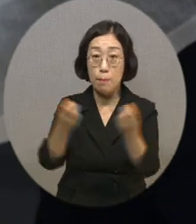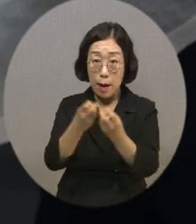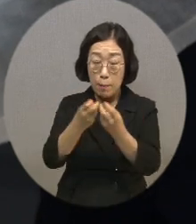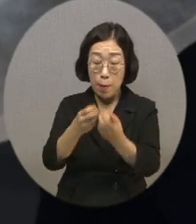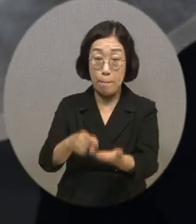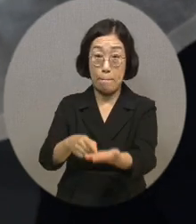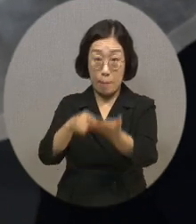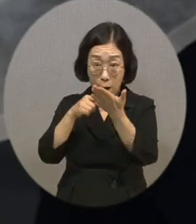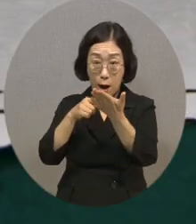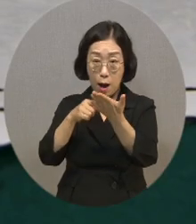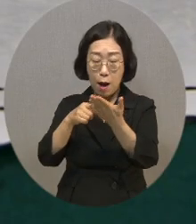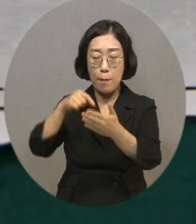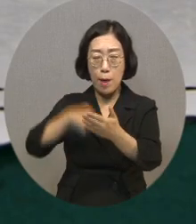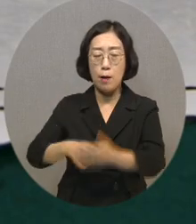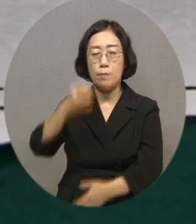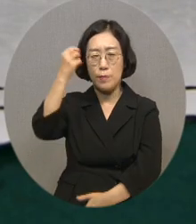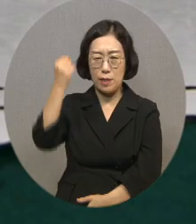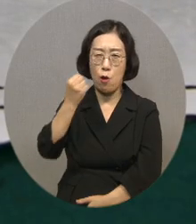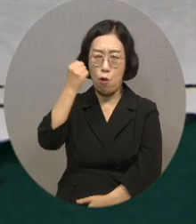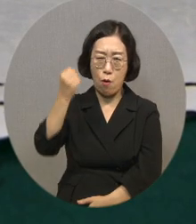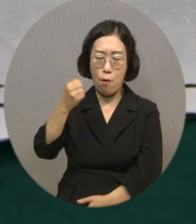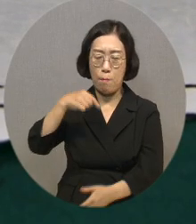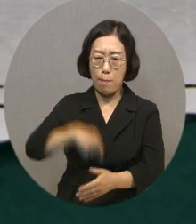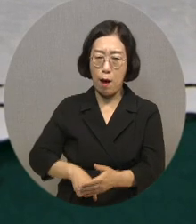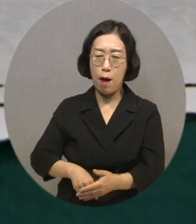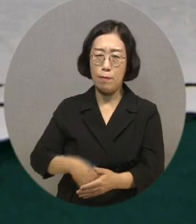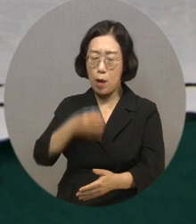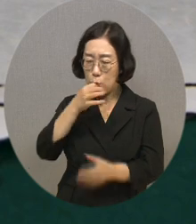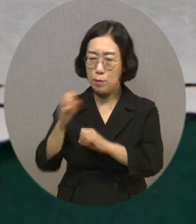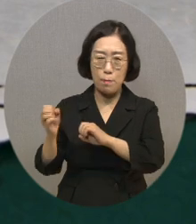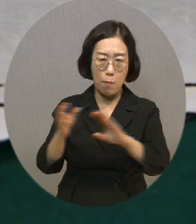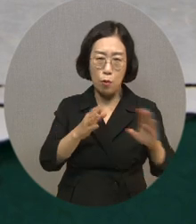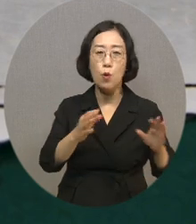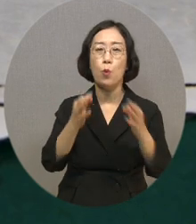가슴에 새기며 마음을 비우려고 노력합니다.